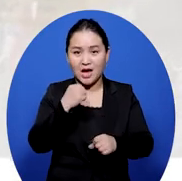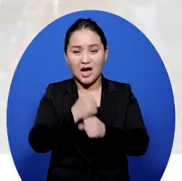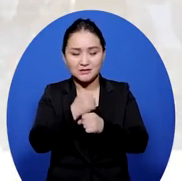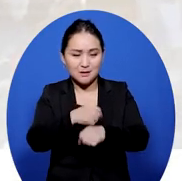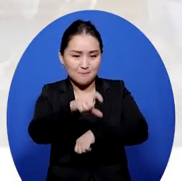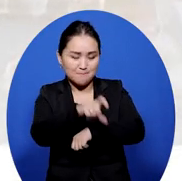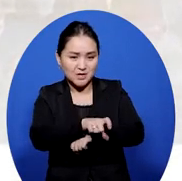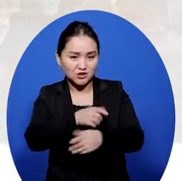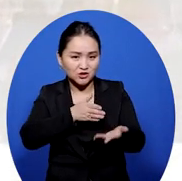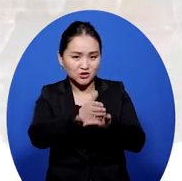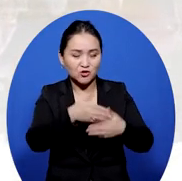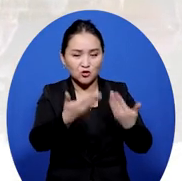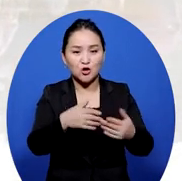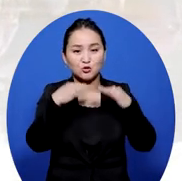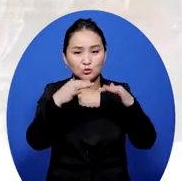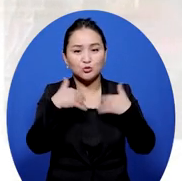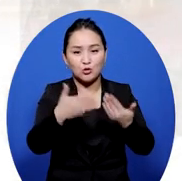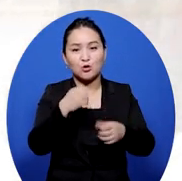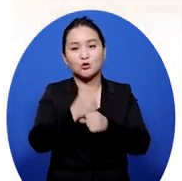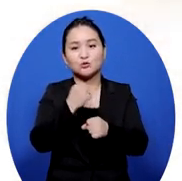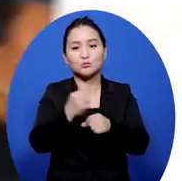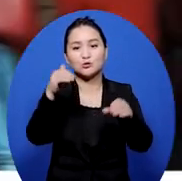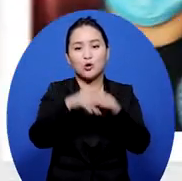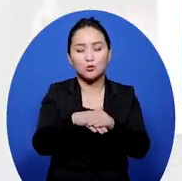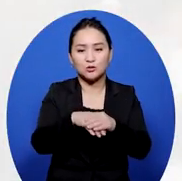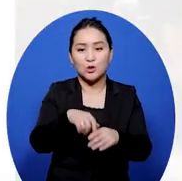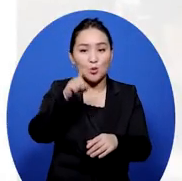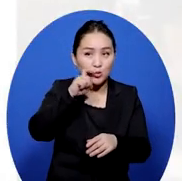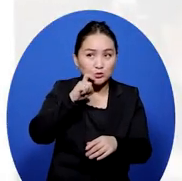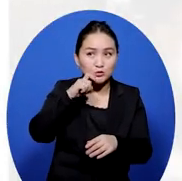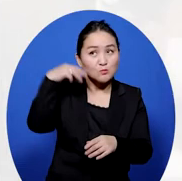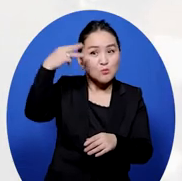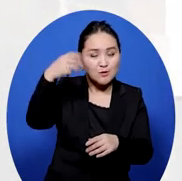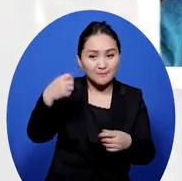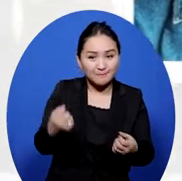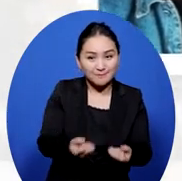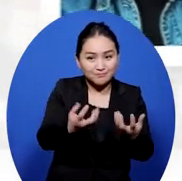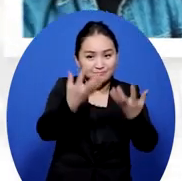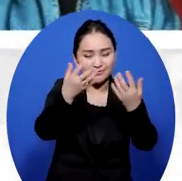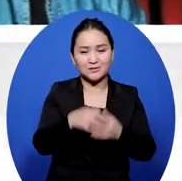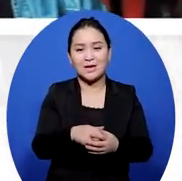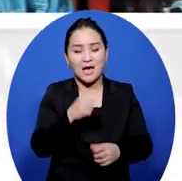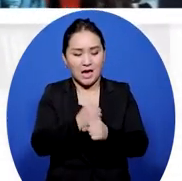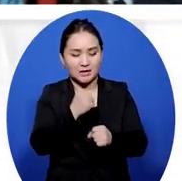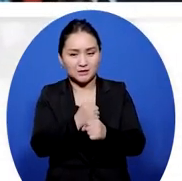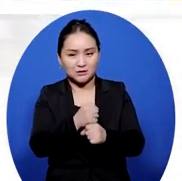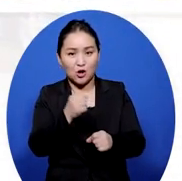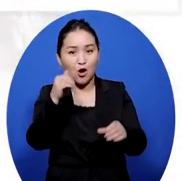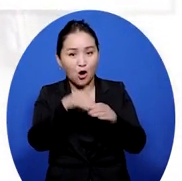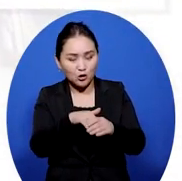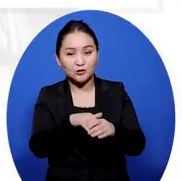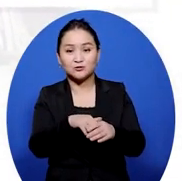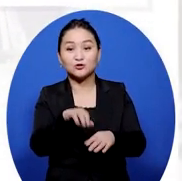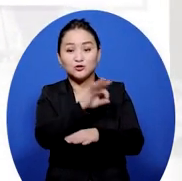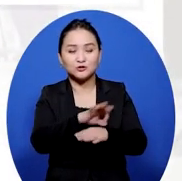чиг баримжаа олгох, зөвлөгөө өгөн хөдөлмөрт бэлтгэж, хөдөлмөр эрхлэх хүсэл сонирхлыг нь бий болгож, ажилтай орлоготой болгох зорилготой төсөл